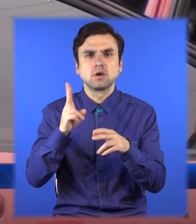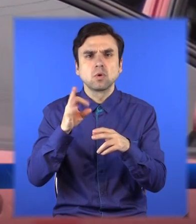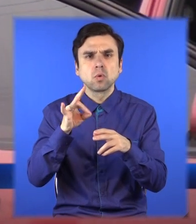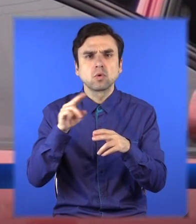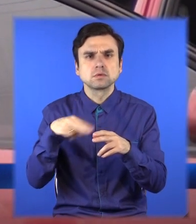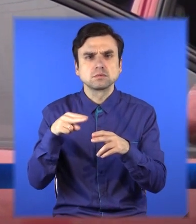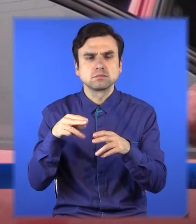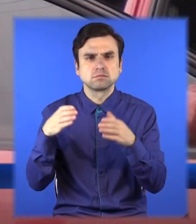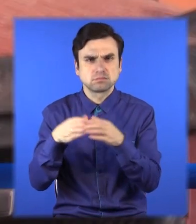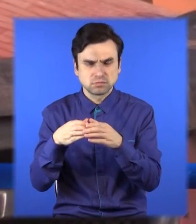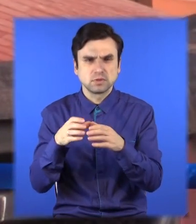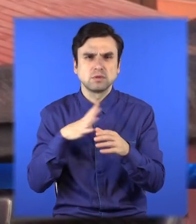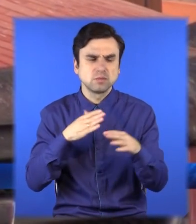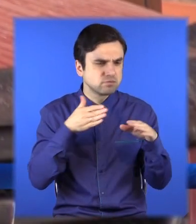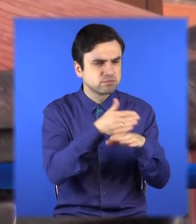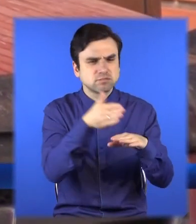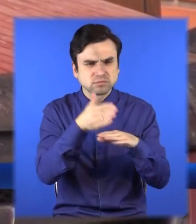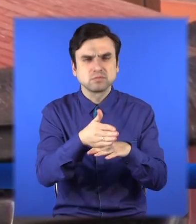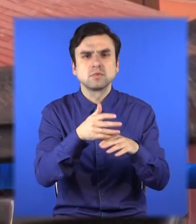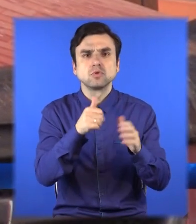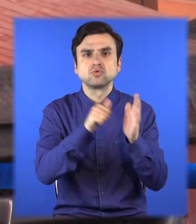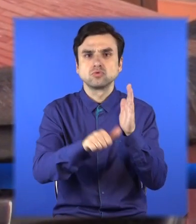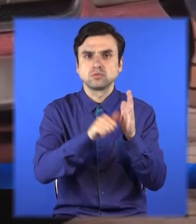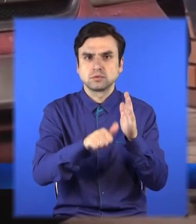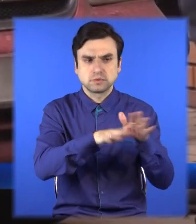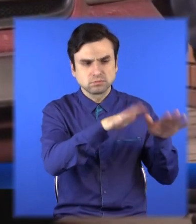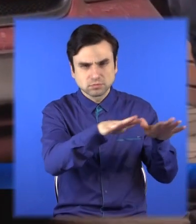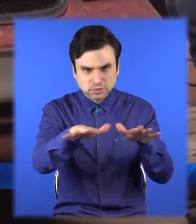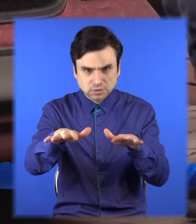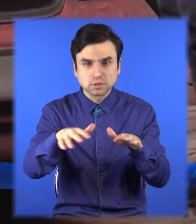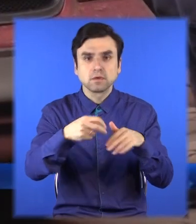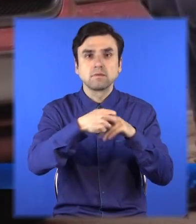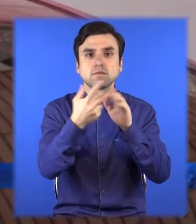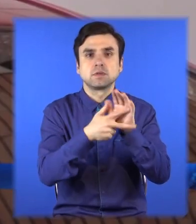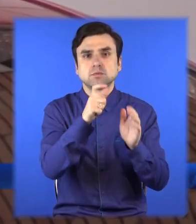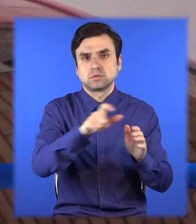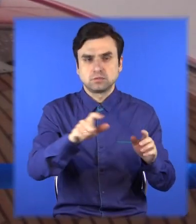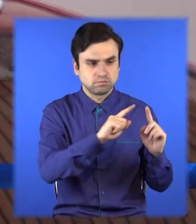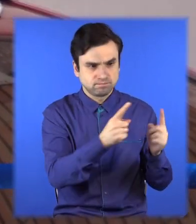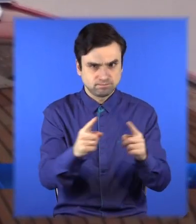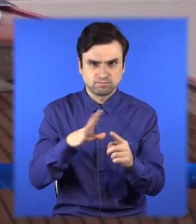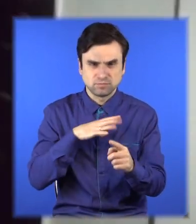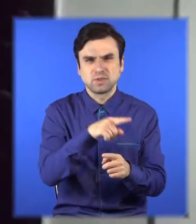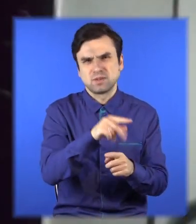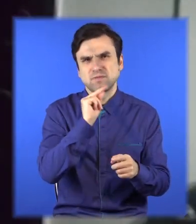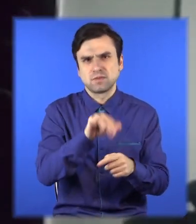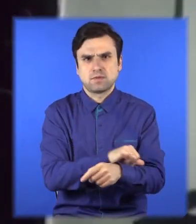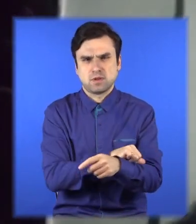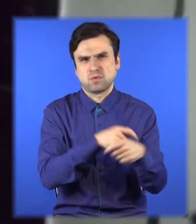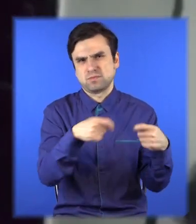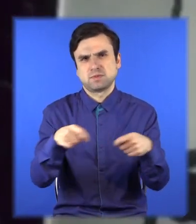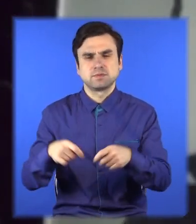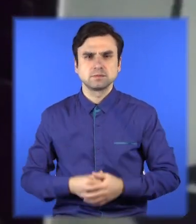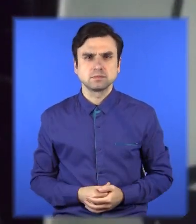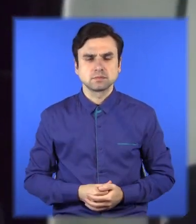провели 60 обшуків. Затримати вдалося 18 підозрюваних у розповсюдженні наркотиків.